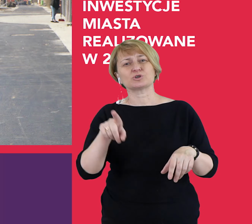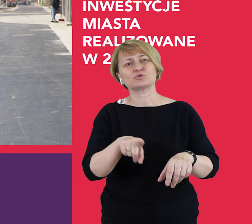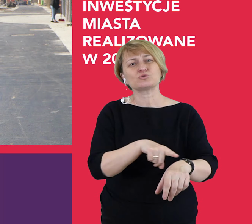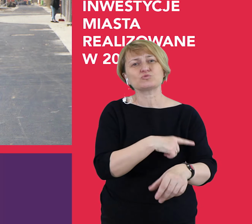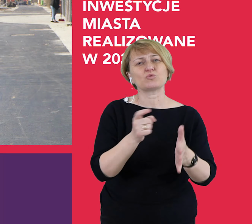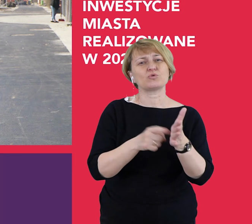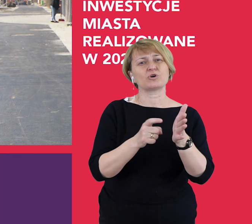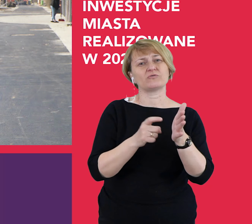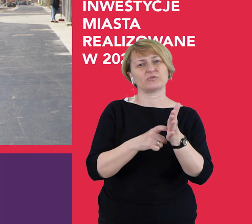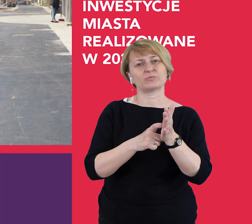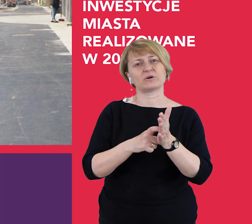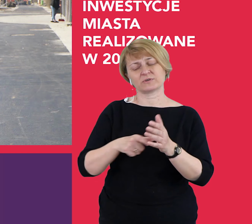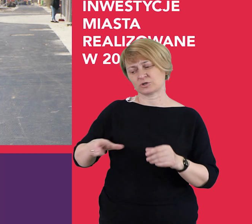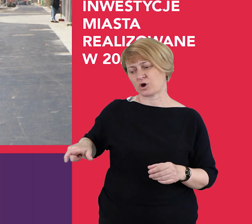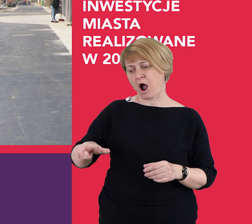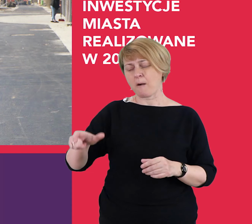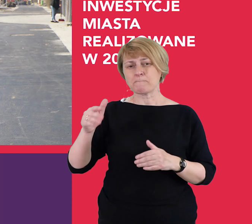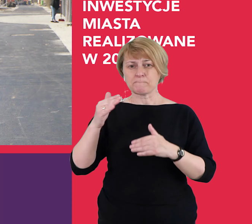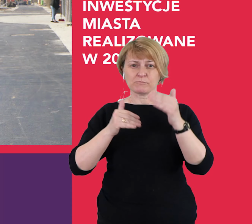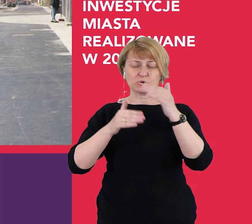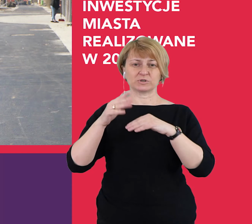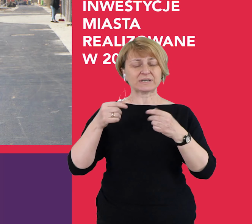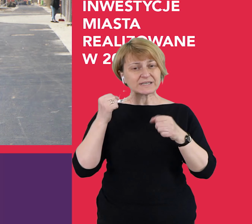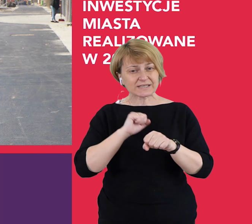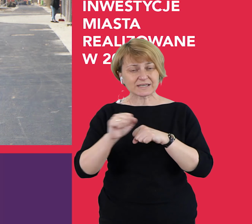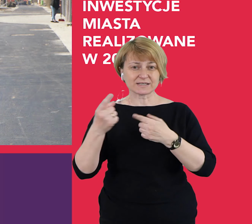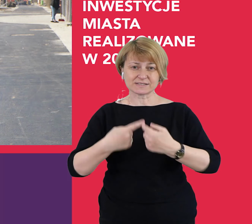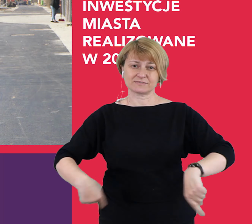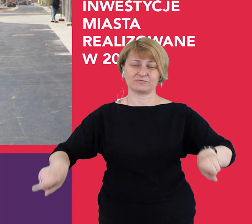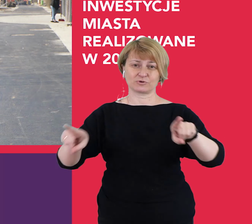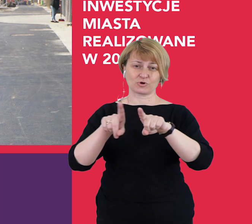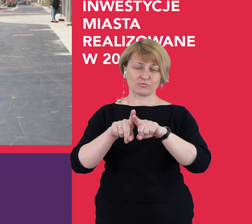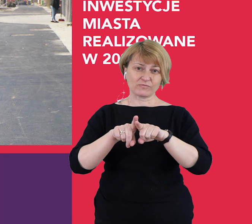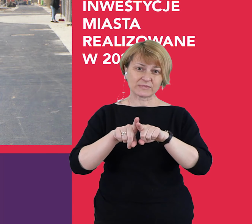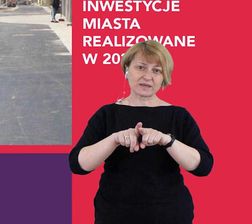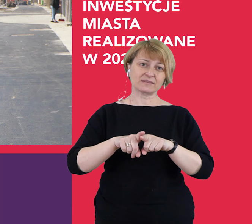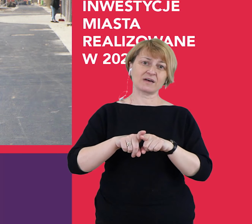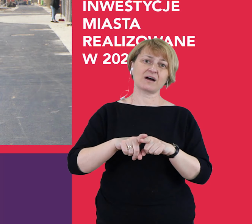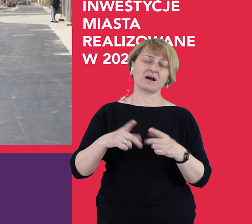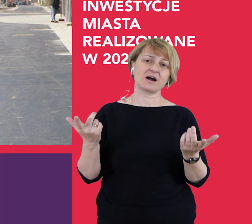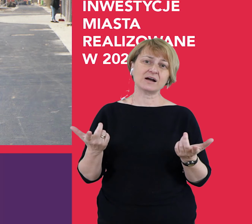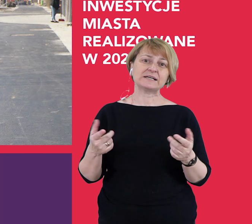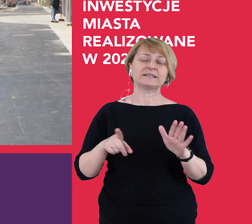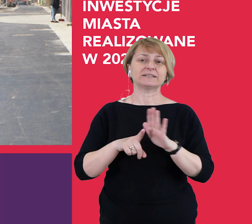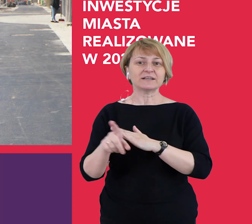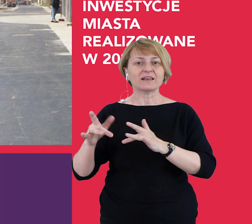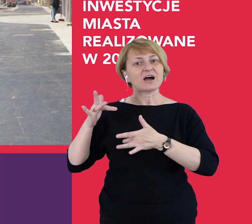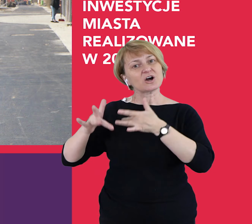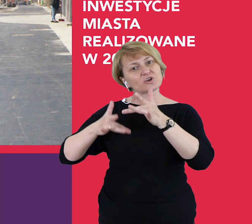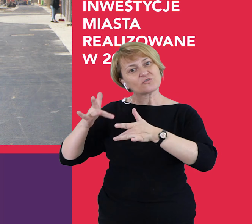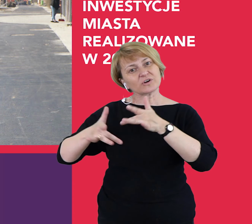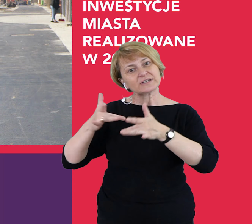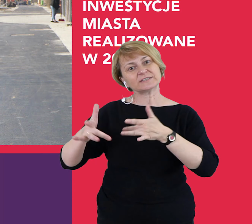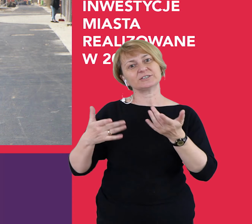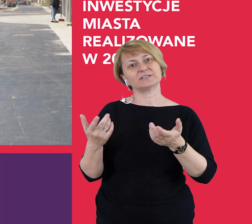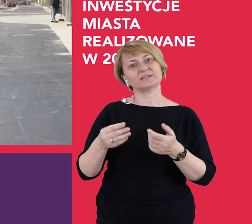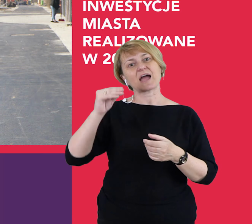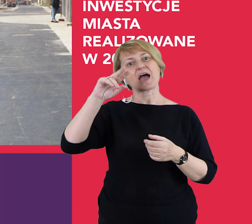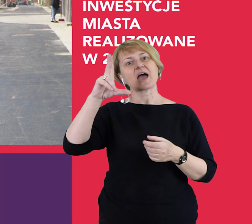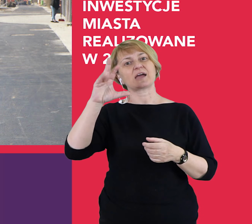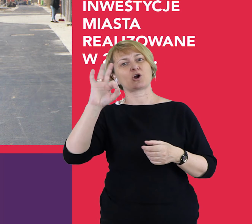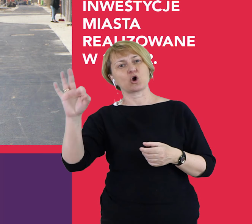długo domagali się przebudowy tego chodnika. Jest ona realizowana według standardów prorowerowych